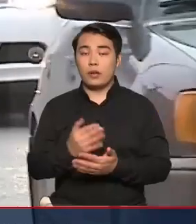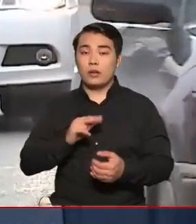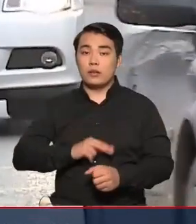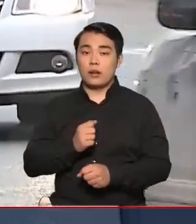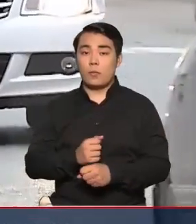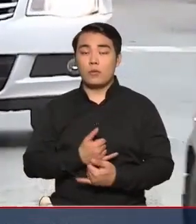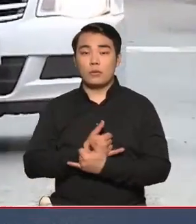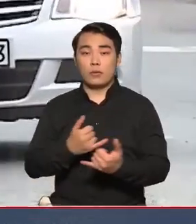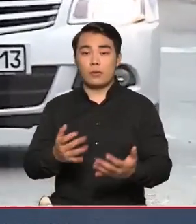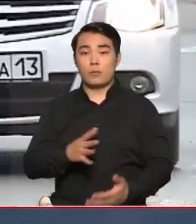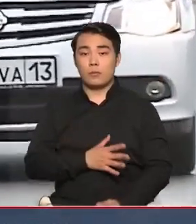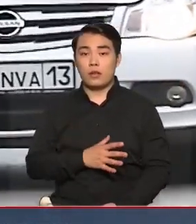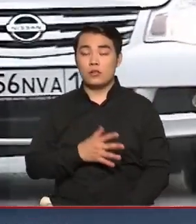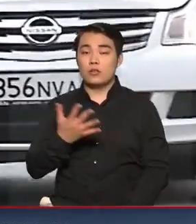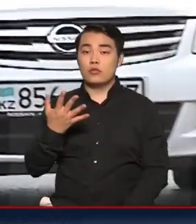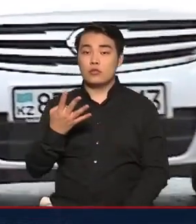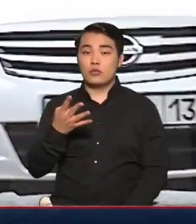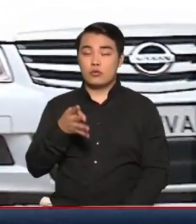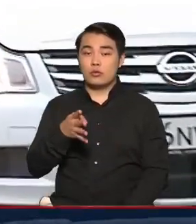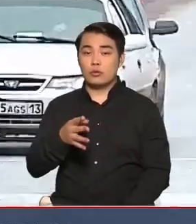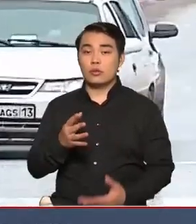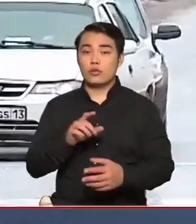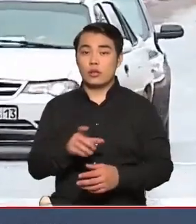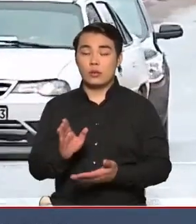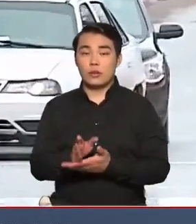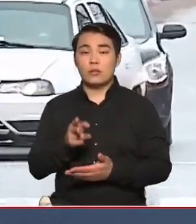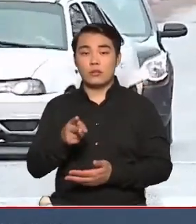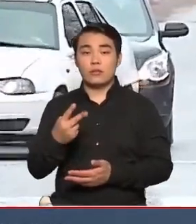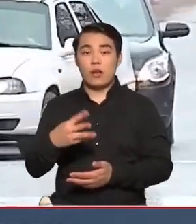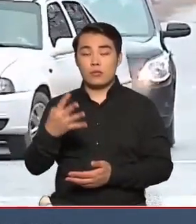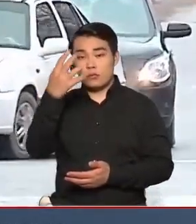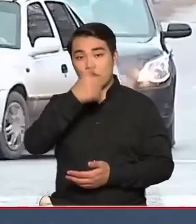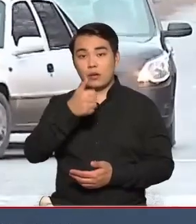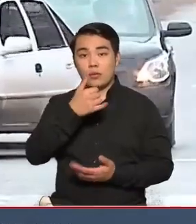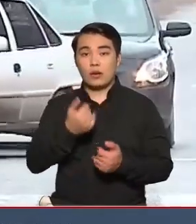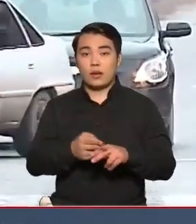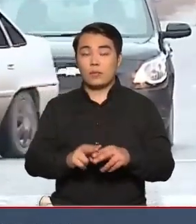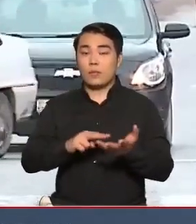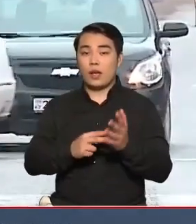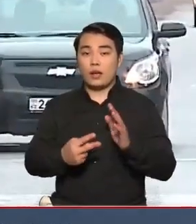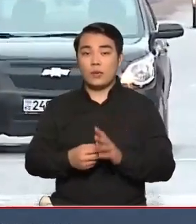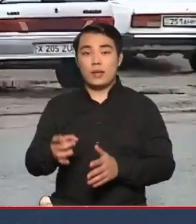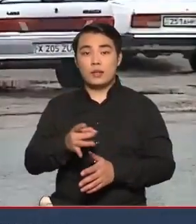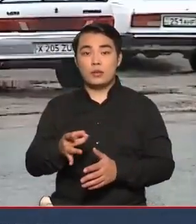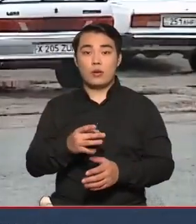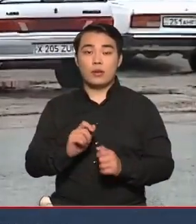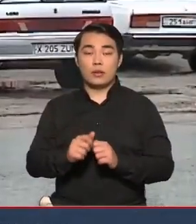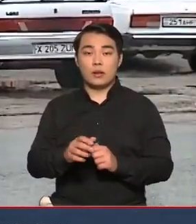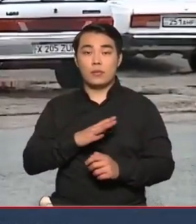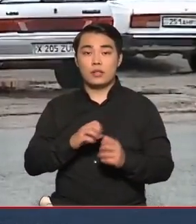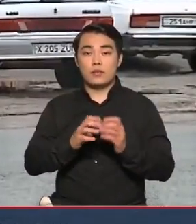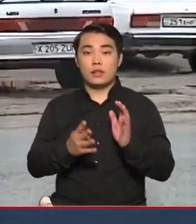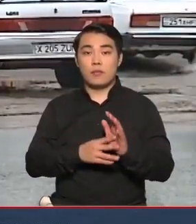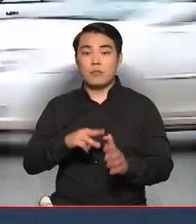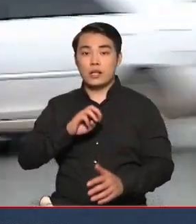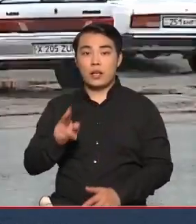работой обеспечены более 4000 человек. В 2024 году на эту программу в регионе выделено